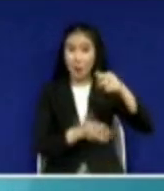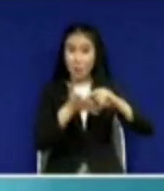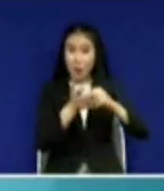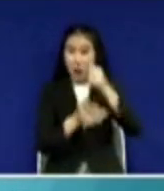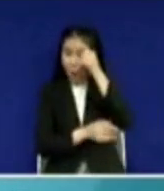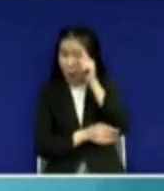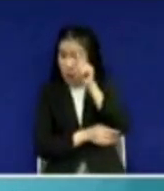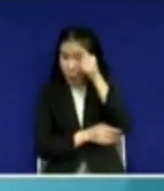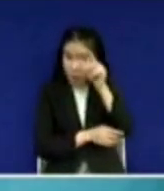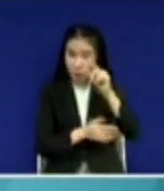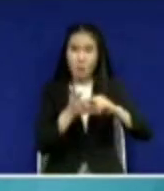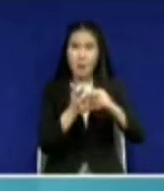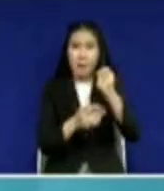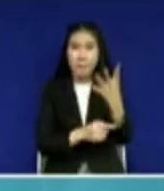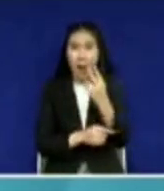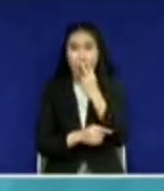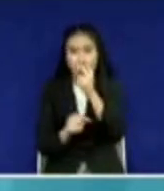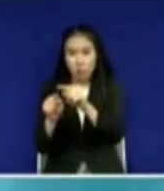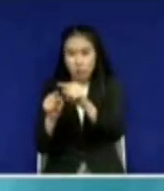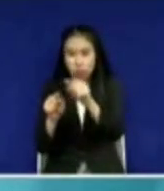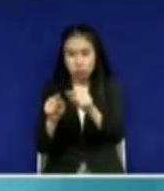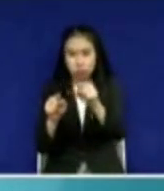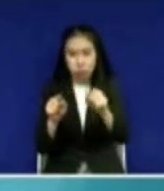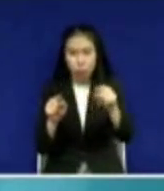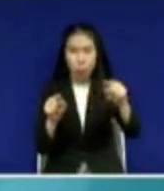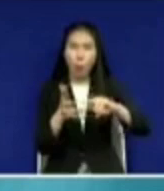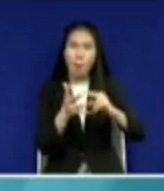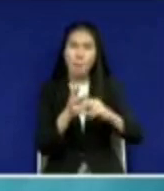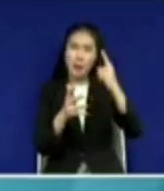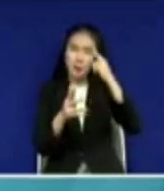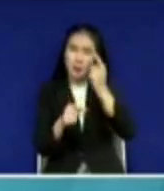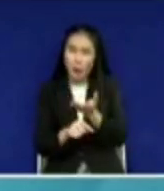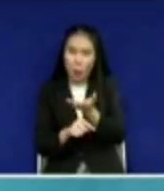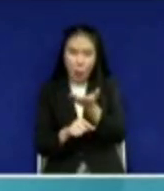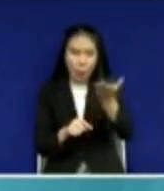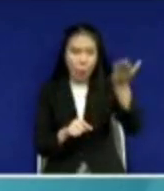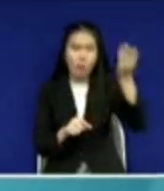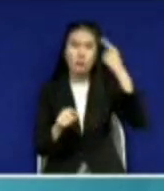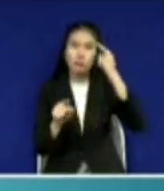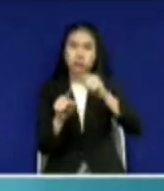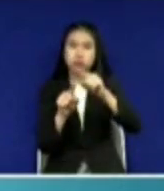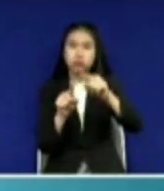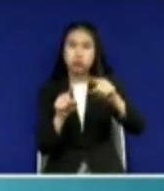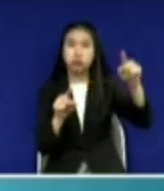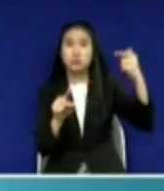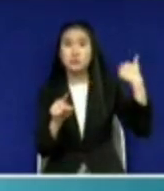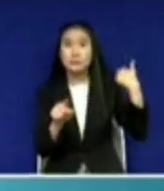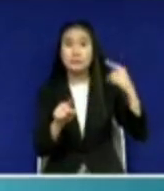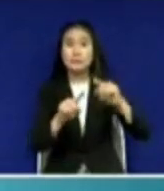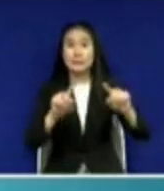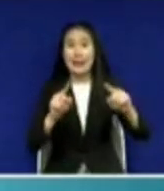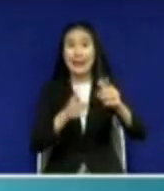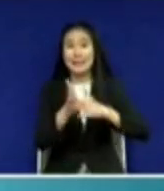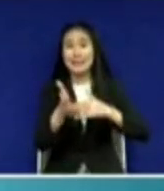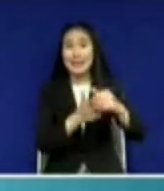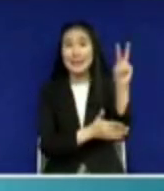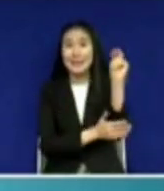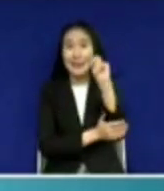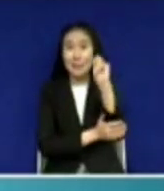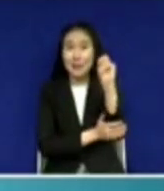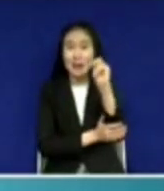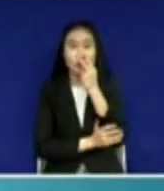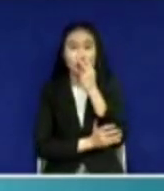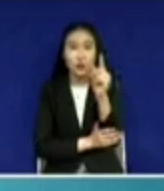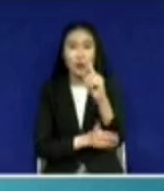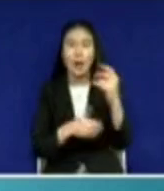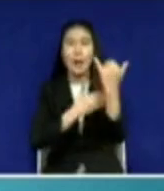ก็เส้นกราฟยังคงอยู่ในแนวโน้มที่ค่อนข้างเพิ่มขึ้นอย่างต่อเนื่องค่ะส่วนเส้นกราฟสีน้ำเงินนะคะแสดงถึงประเท